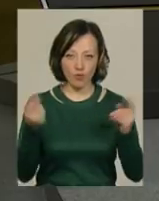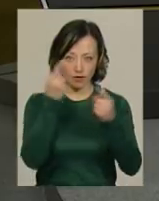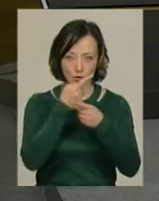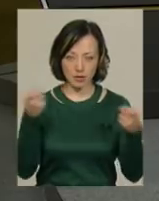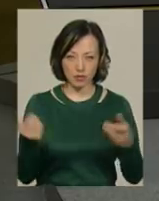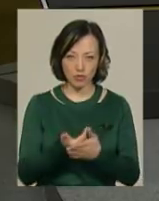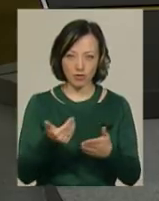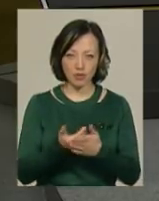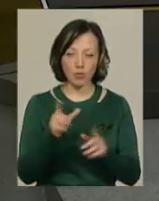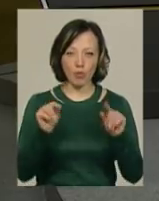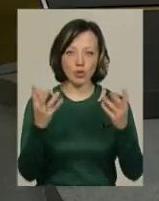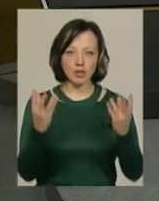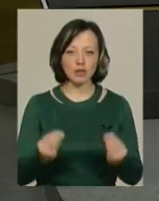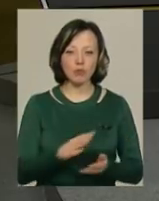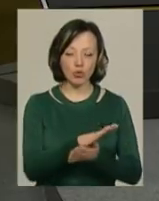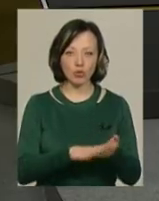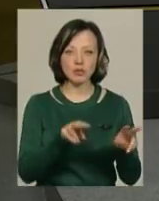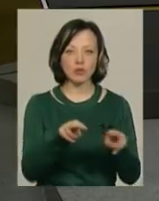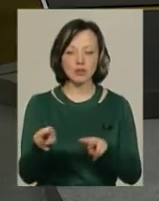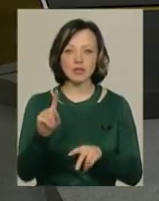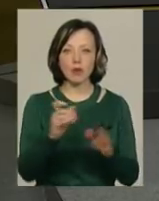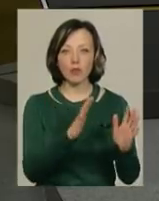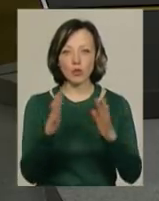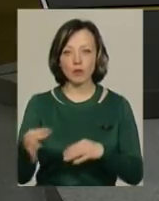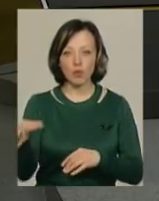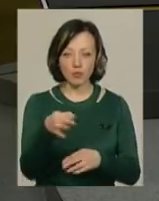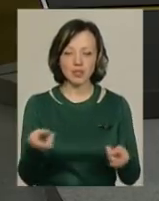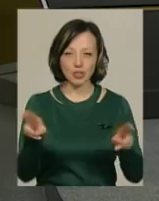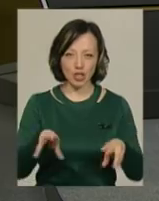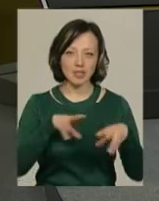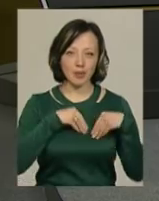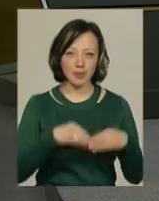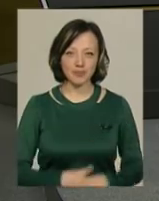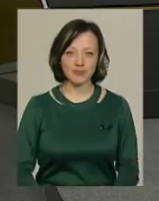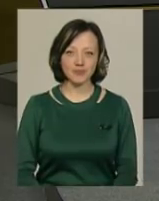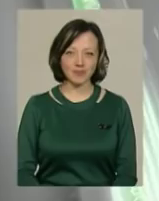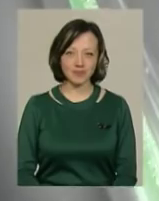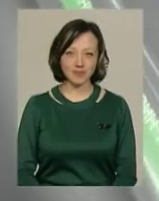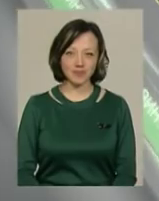інформаційного випуску понеділка. Ми продовжуємо слідкувати за подіями краю. Залишайтеся з нами.